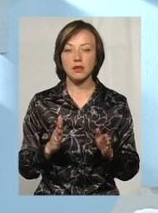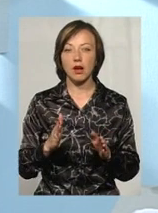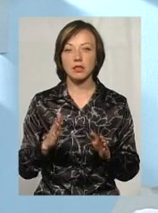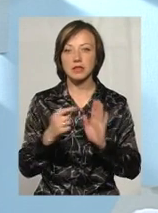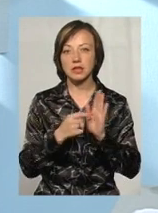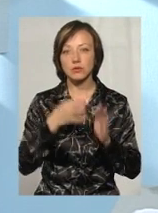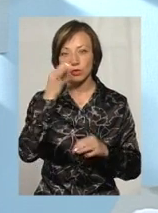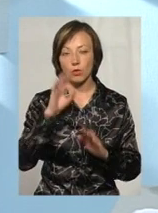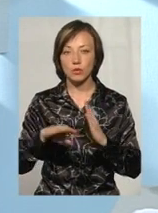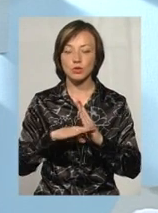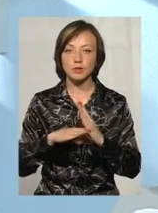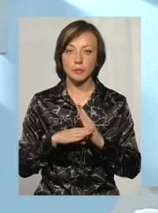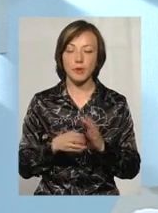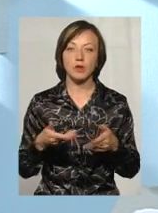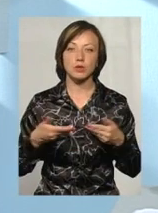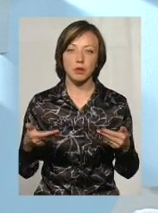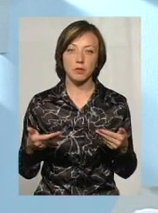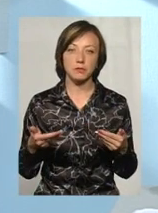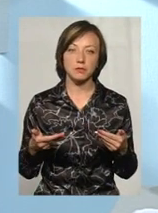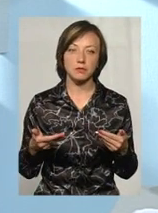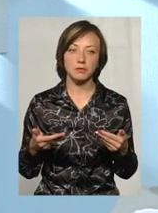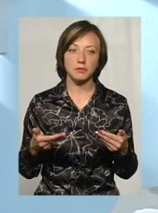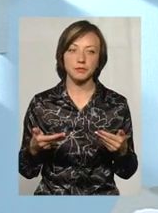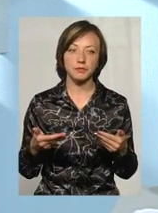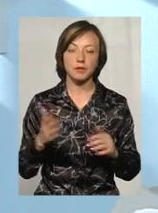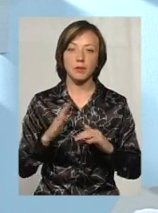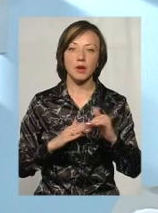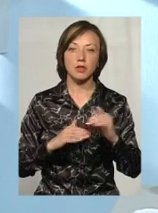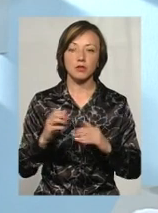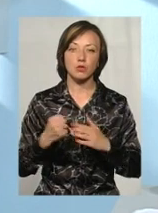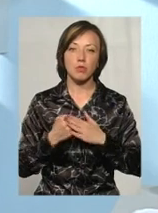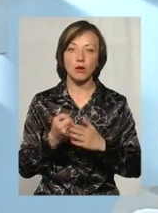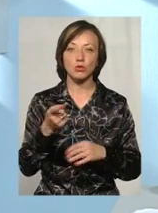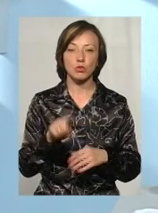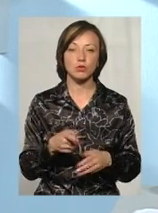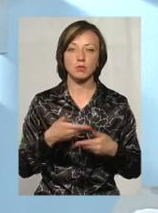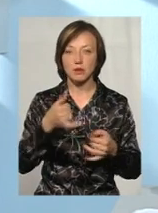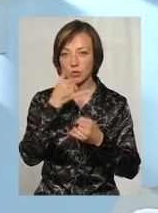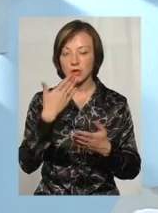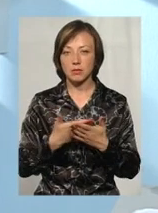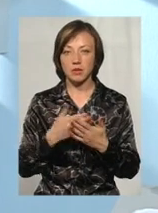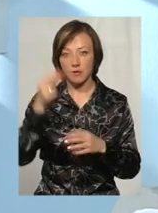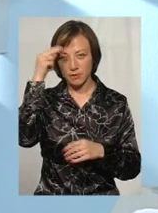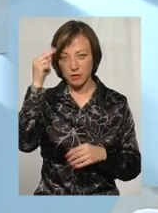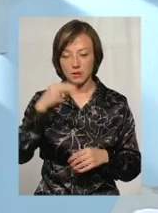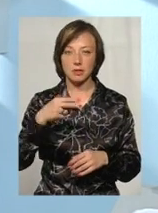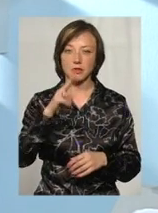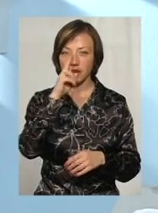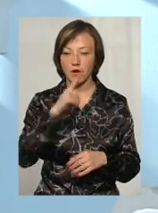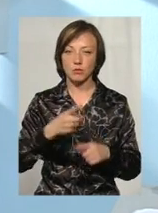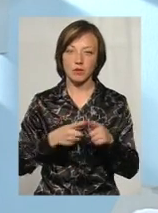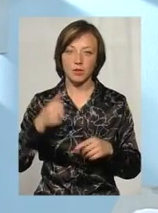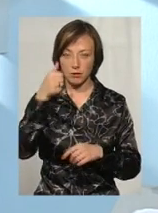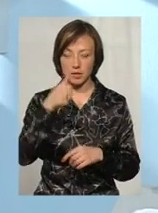вони допомагають нам з практичною базою того, що ми не могли б, наприклад, вивчити навіть за ті 2,5 місяці